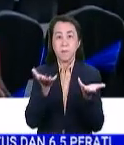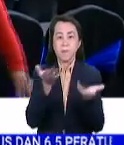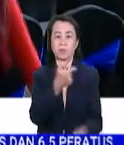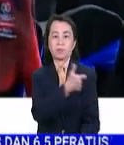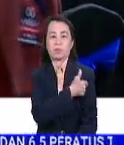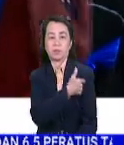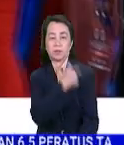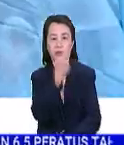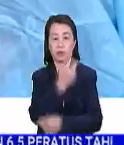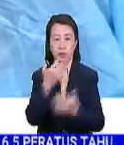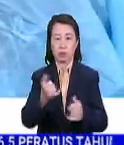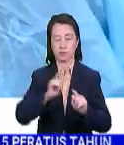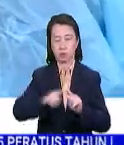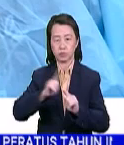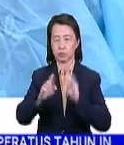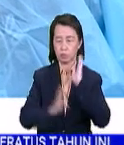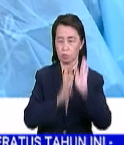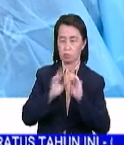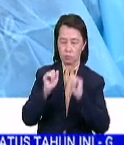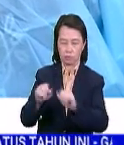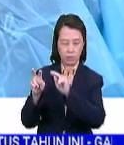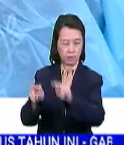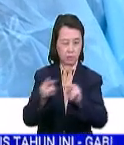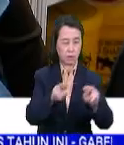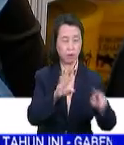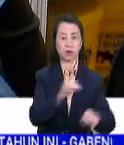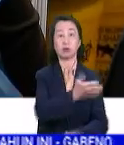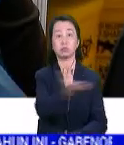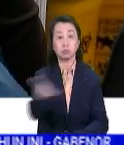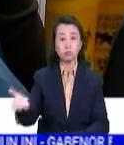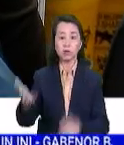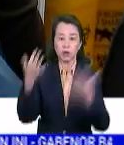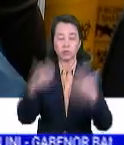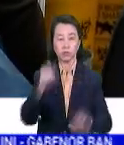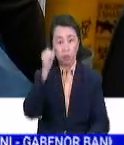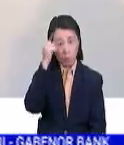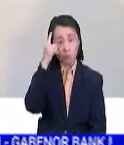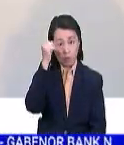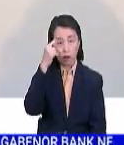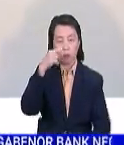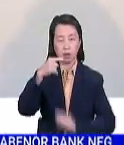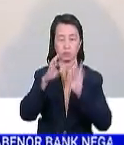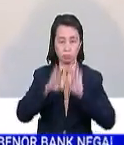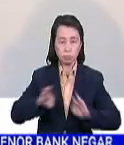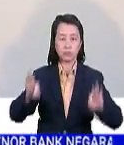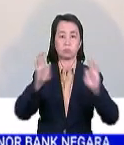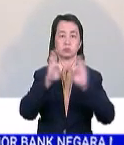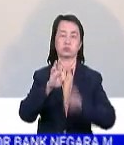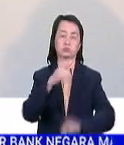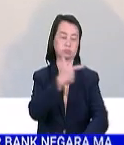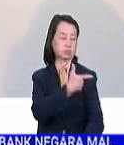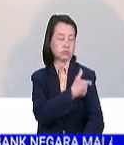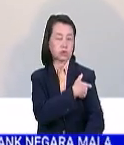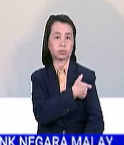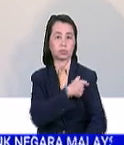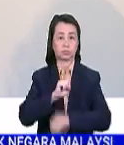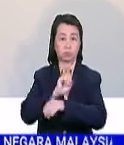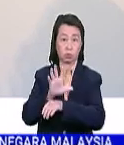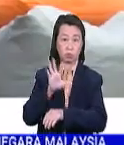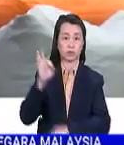hari ini. Pelbagai gelagat dapat dilihat, malah mereka sendiri sudah memahami mengenai kepentingan vaksin